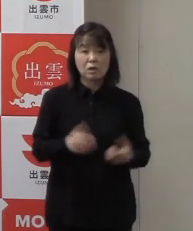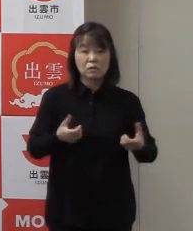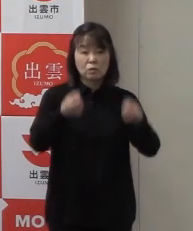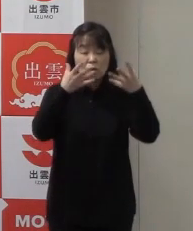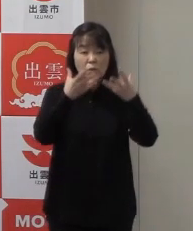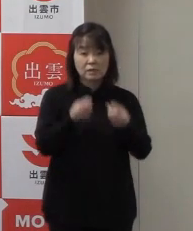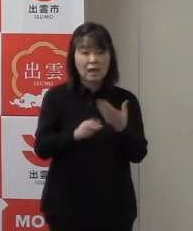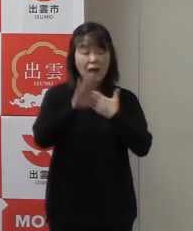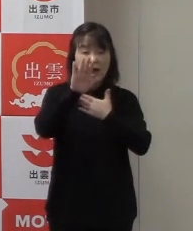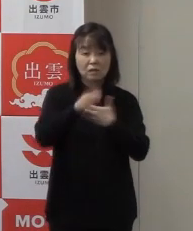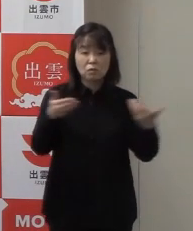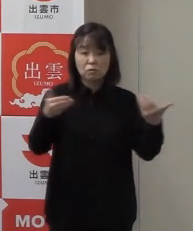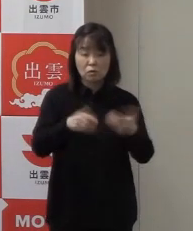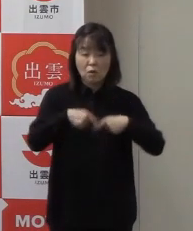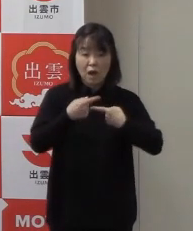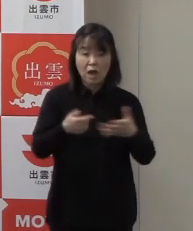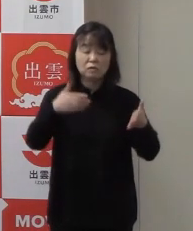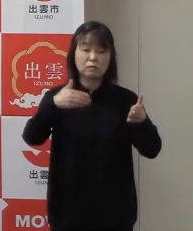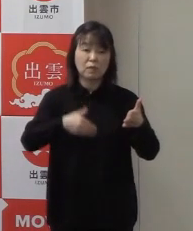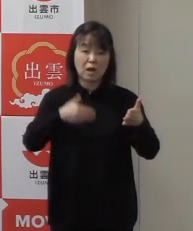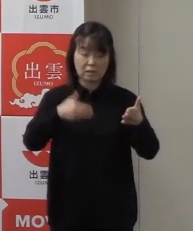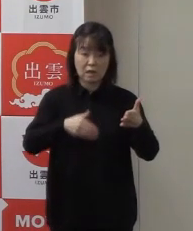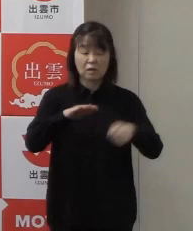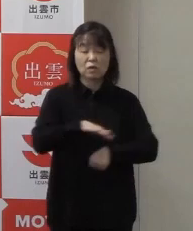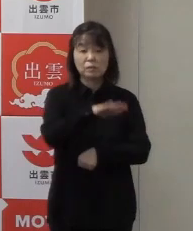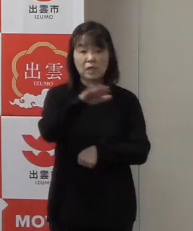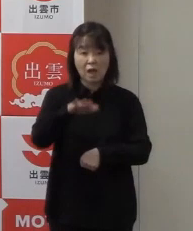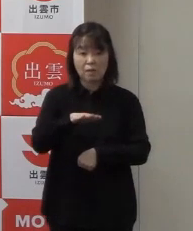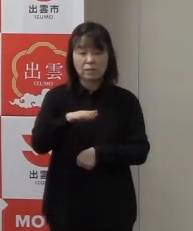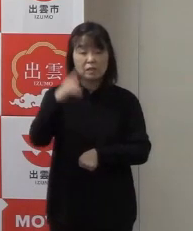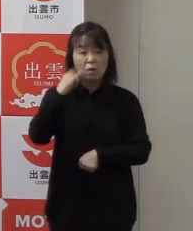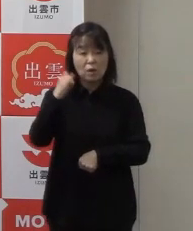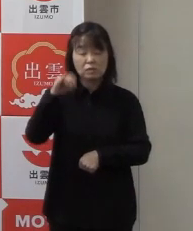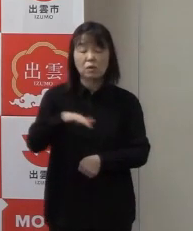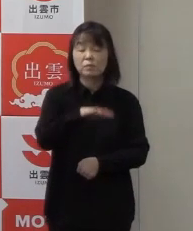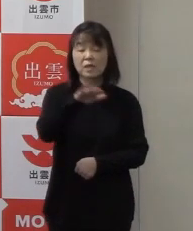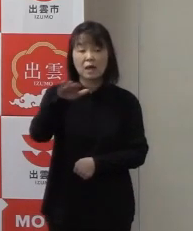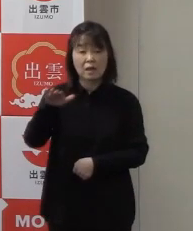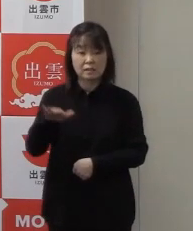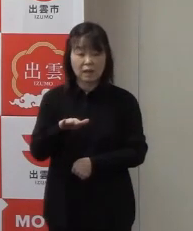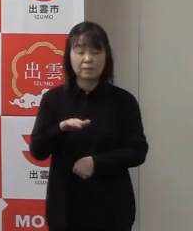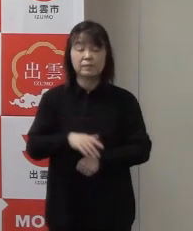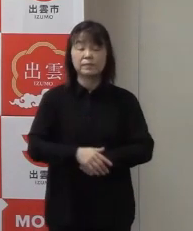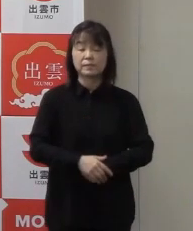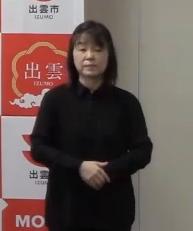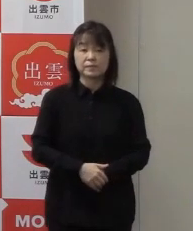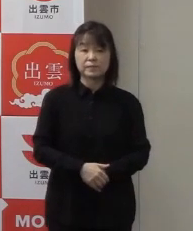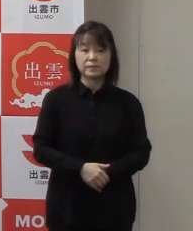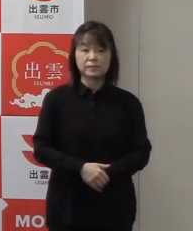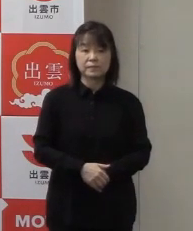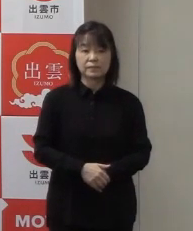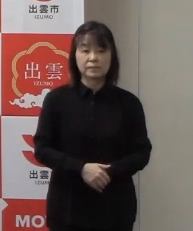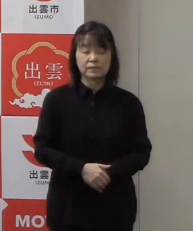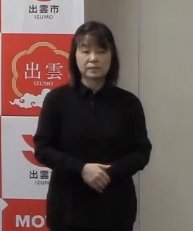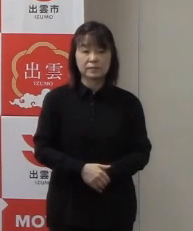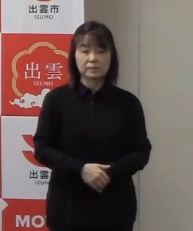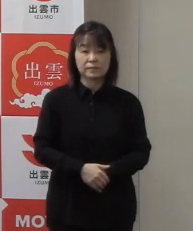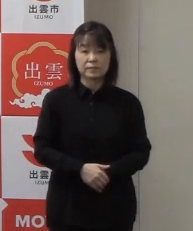方、そして保護者の方であります。また一